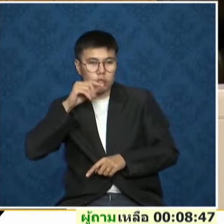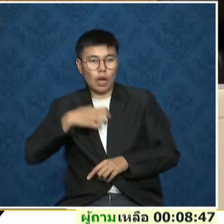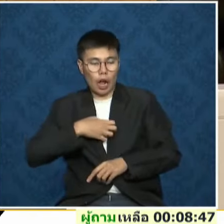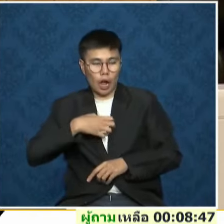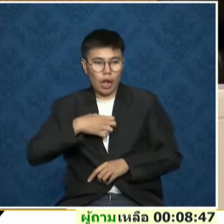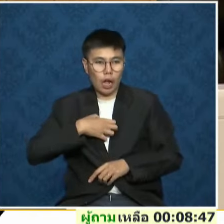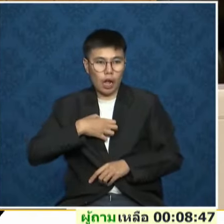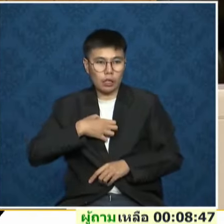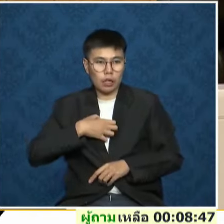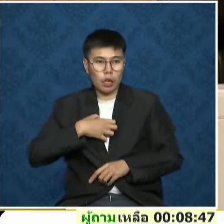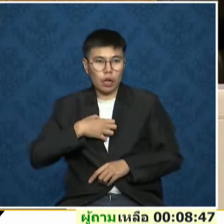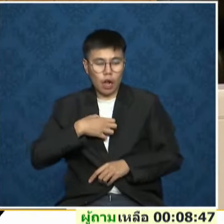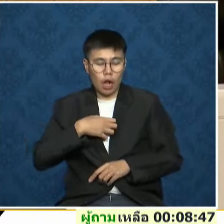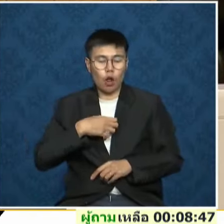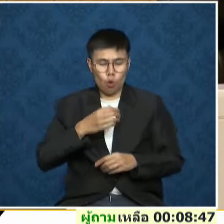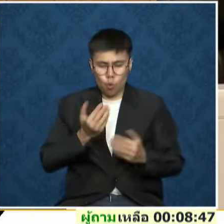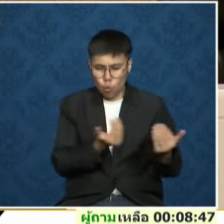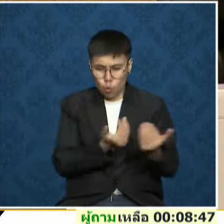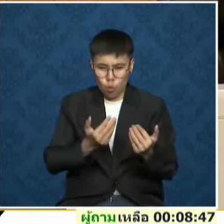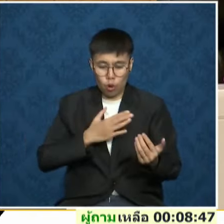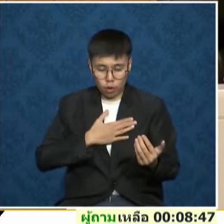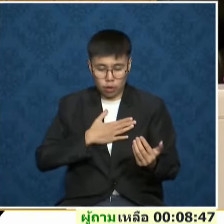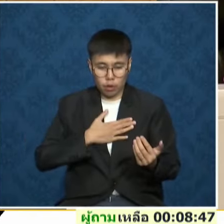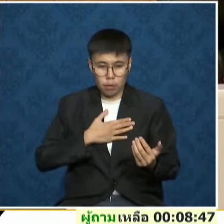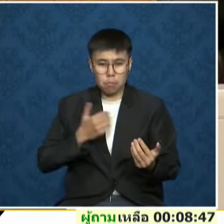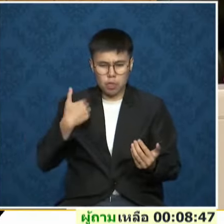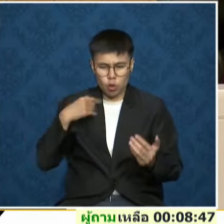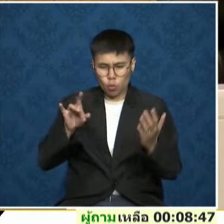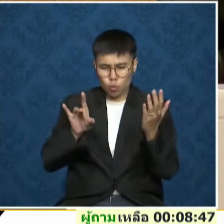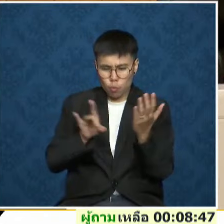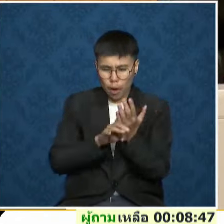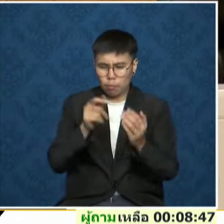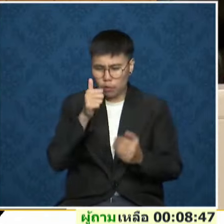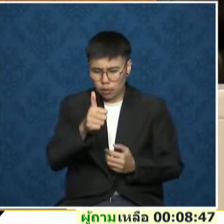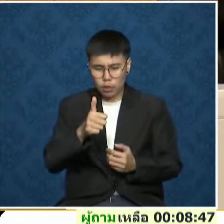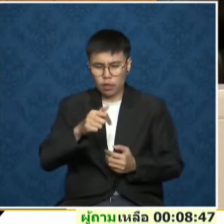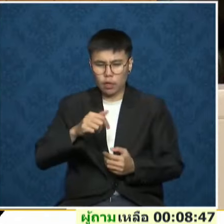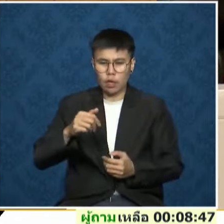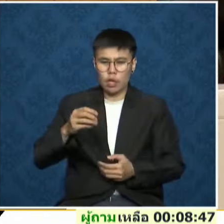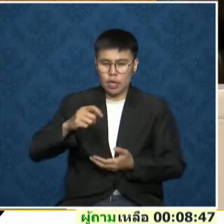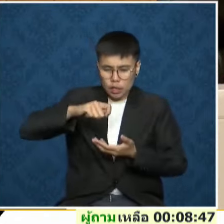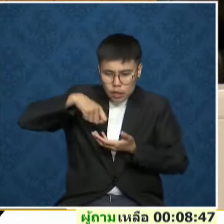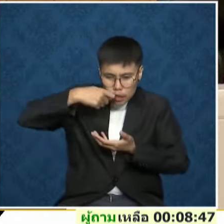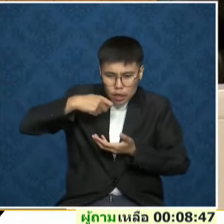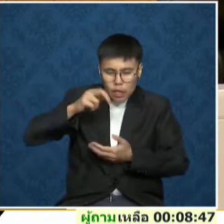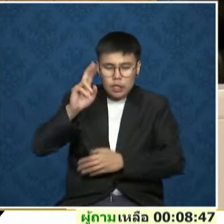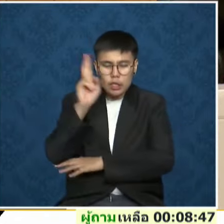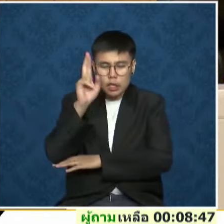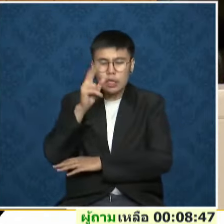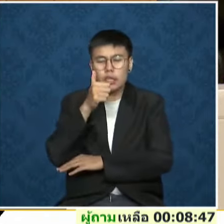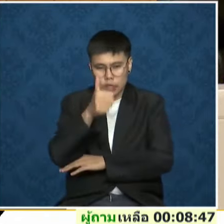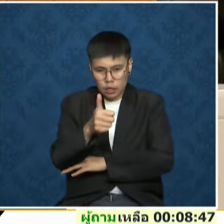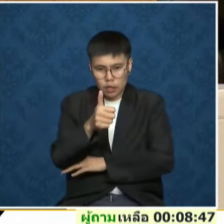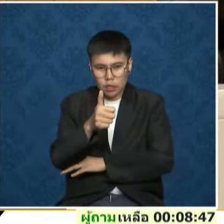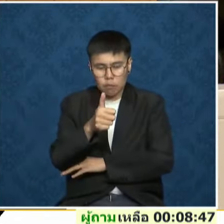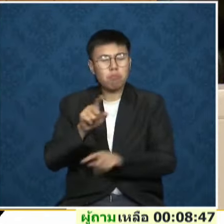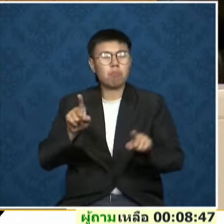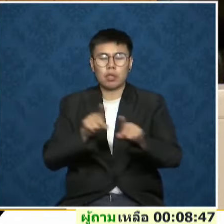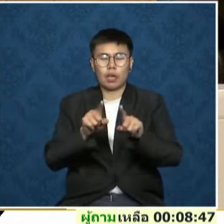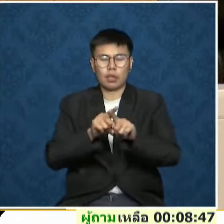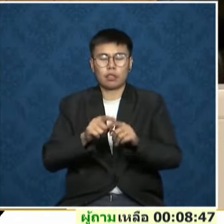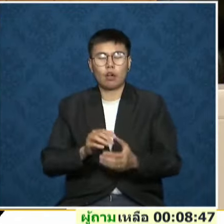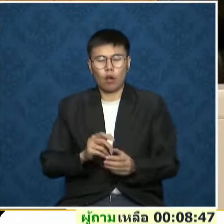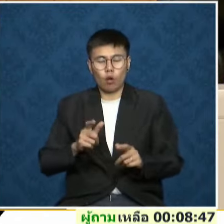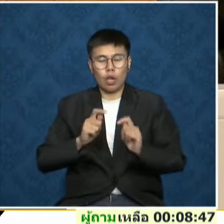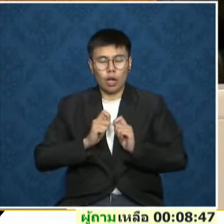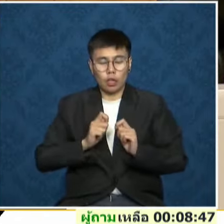ากให้เด็กไทยได้มีคุณภาพมีอาหารกลางวันมีการศึกษาที่ดีเช่นเดียวกับทุกท่านเช่นเดียวกันครับขออนุญาตตอบค